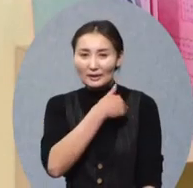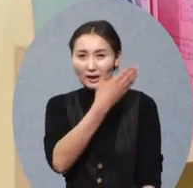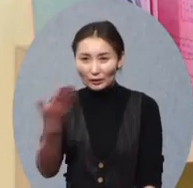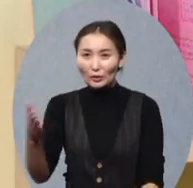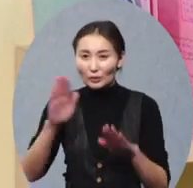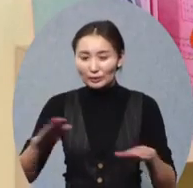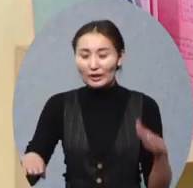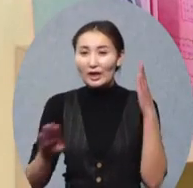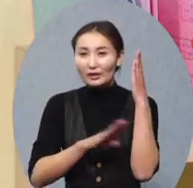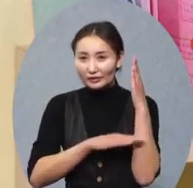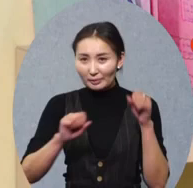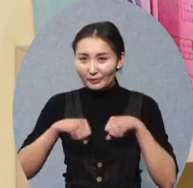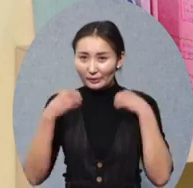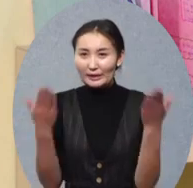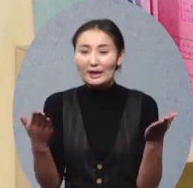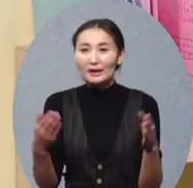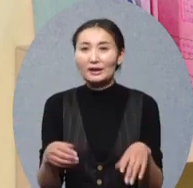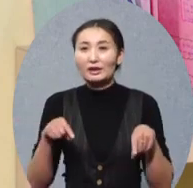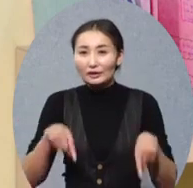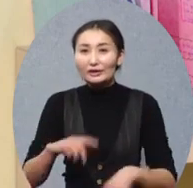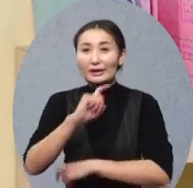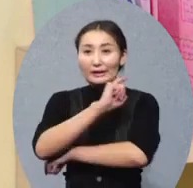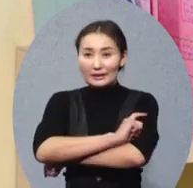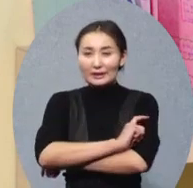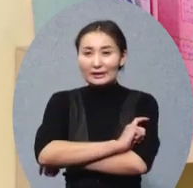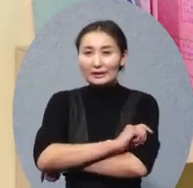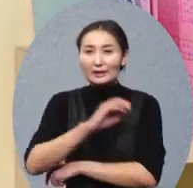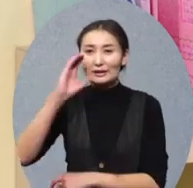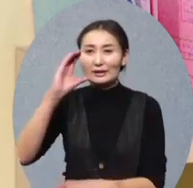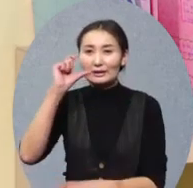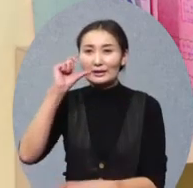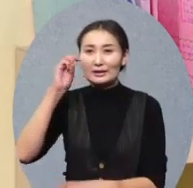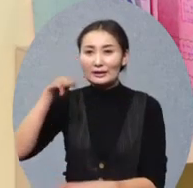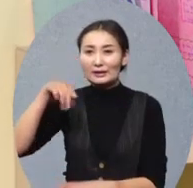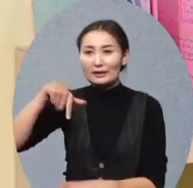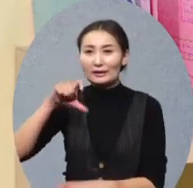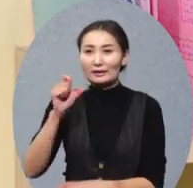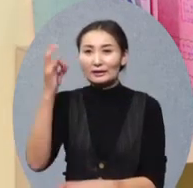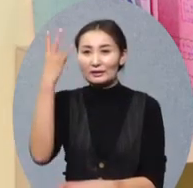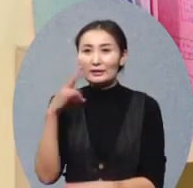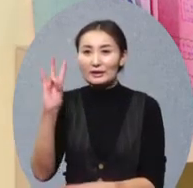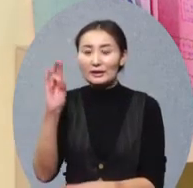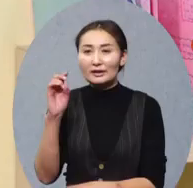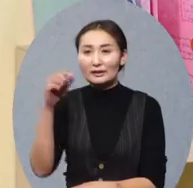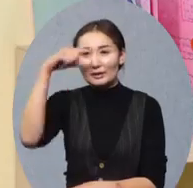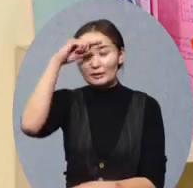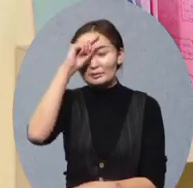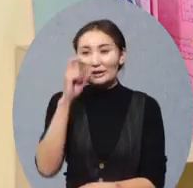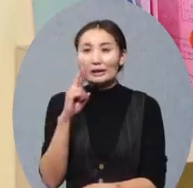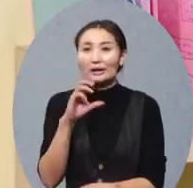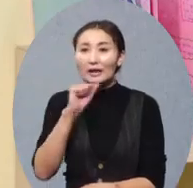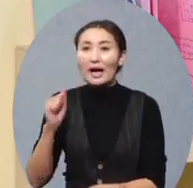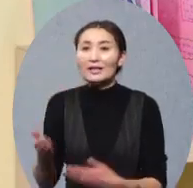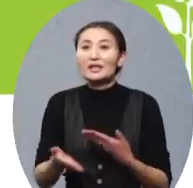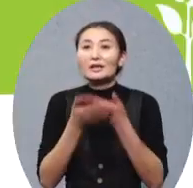Сайн байцгаана уу хүүхдүүд ээ. Та бүхэндээ энэ өдрийн мэндийг хүргэе. Өнөөдөр эрүүл мэндийн хичээлээр 8 дугаар ангид сэтгцэн эрүүл мэндэ хэрхэн дэмжих